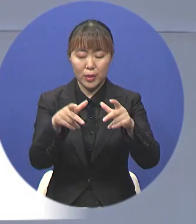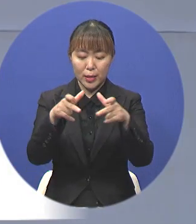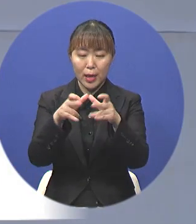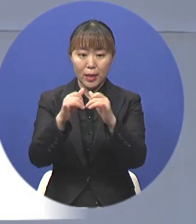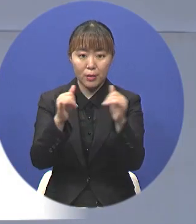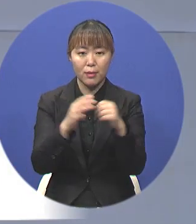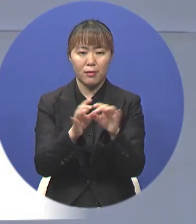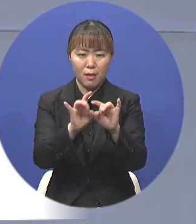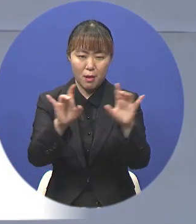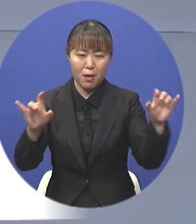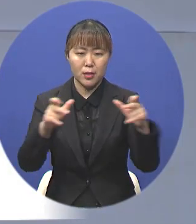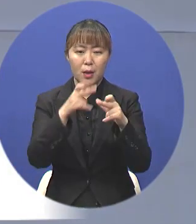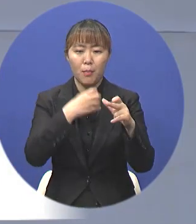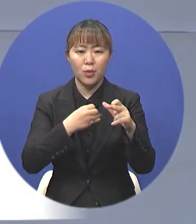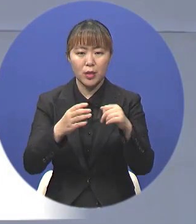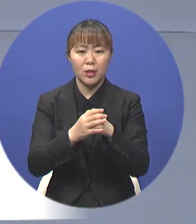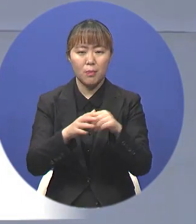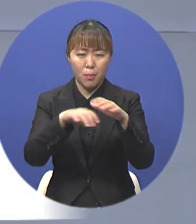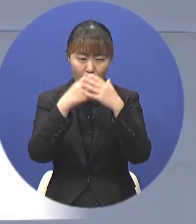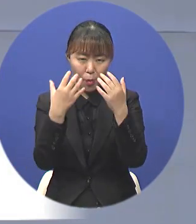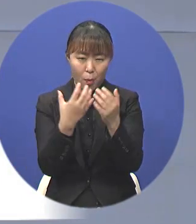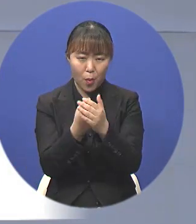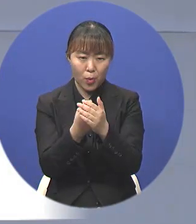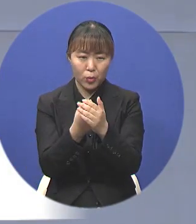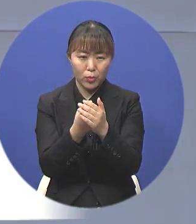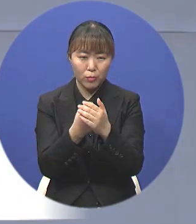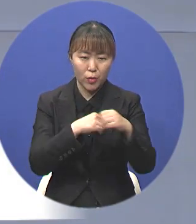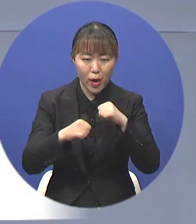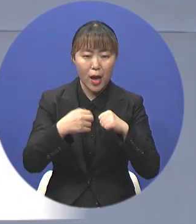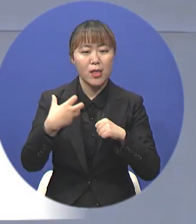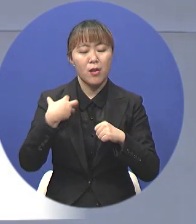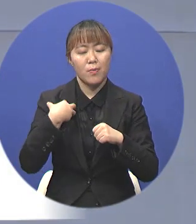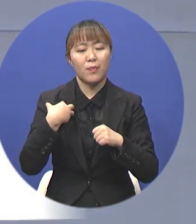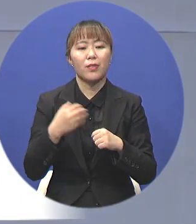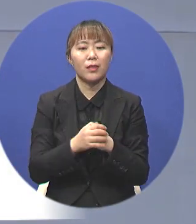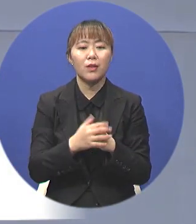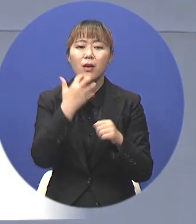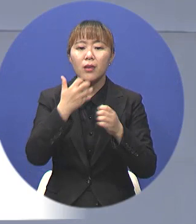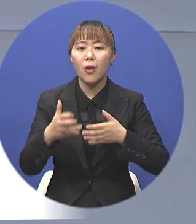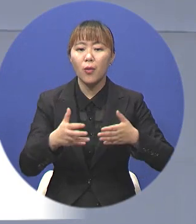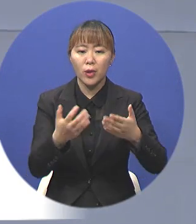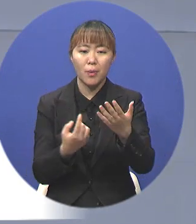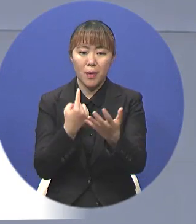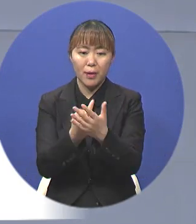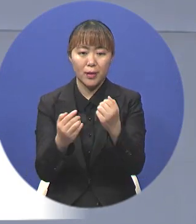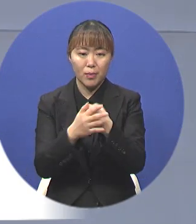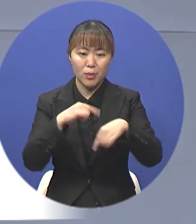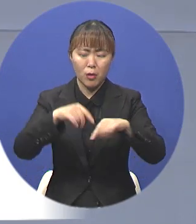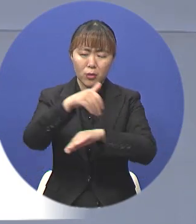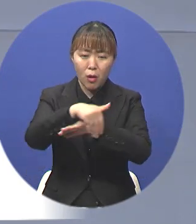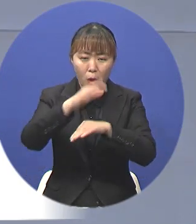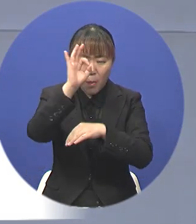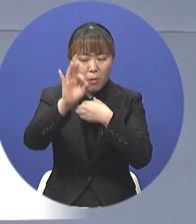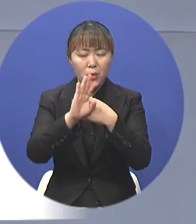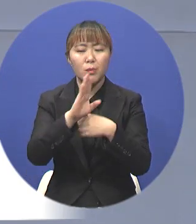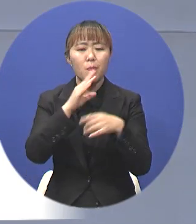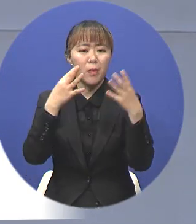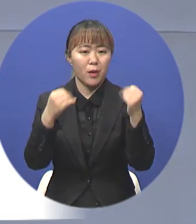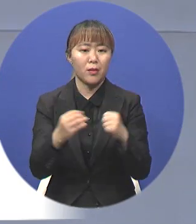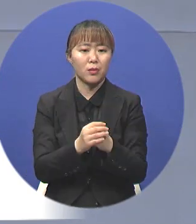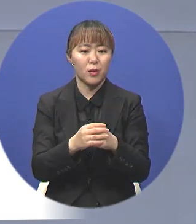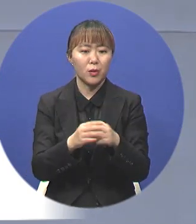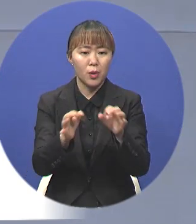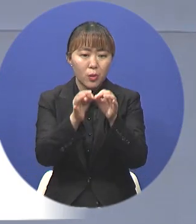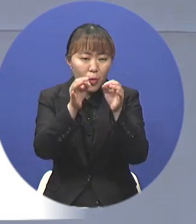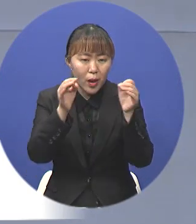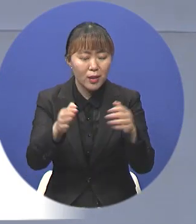장애 복지가 미칠 수 있는 그런 역할을 감당하도록 하겠습니다. 경기도에 들어가 보니까 정책적으로 할 게 너무 많습니다. 너무 많은데